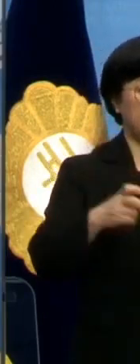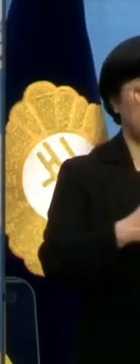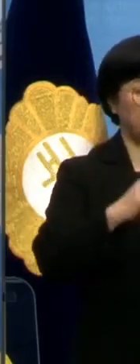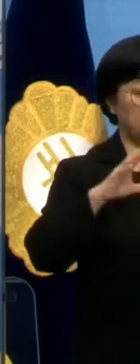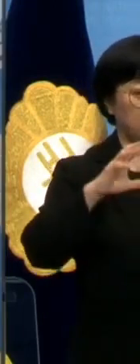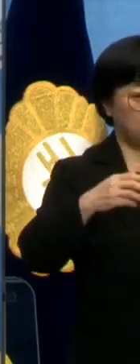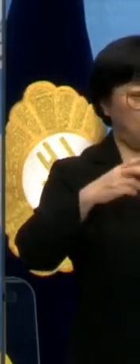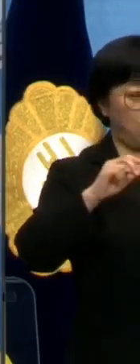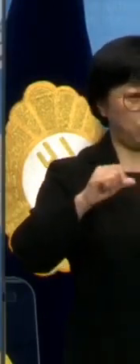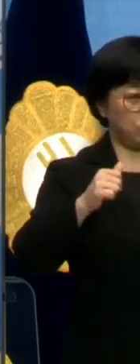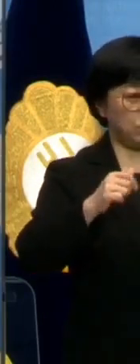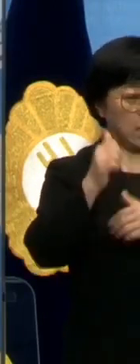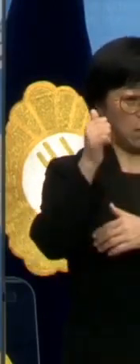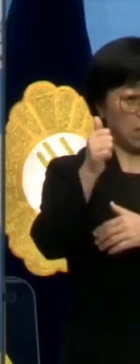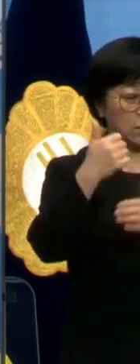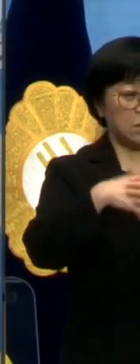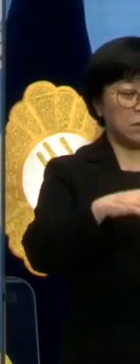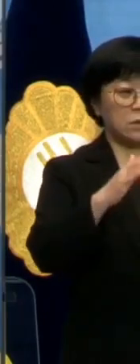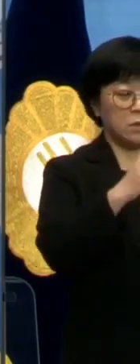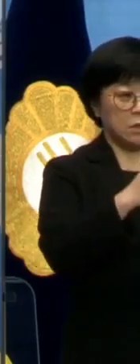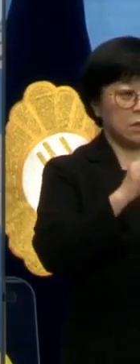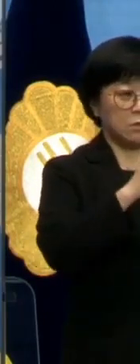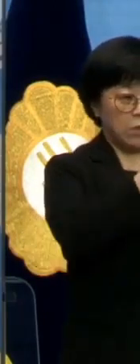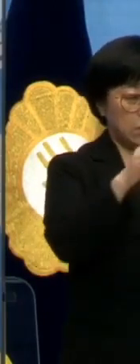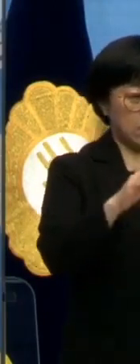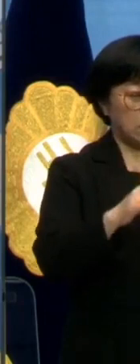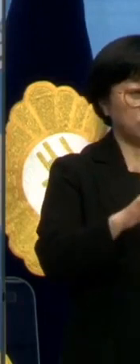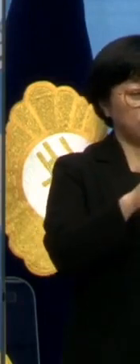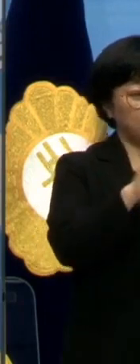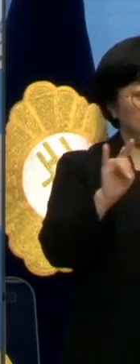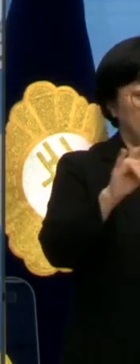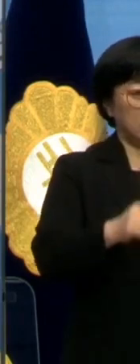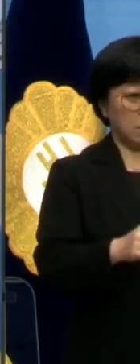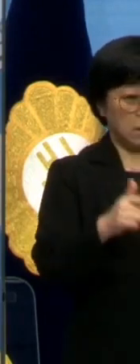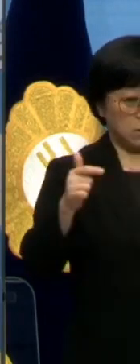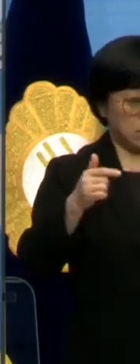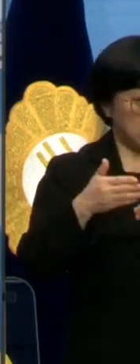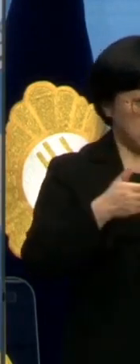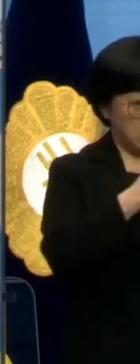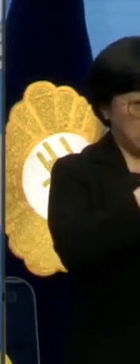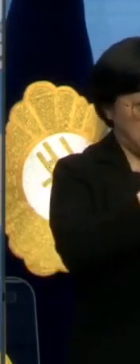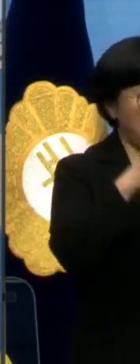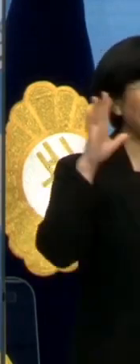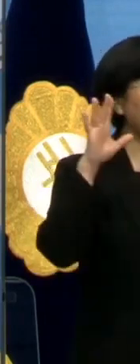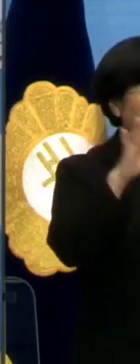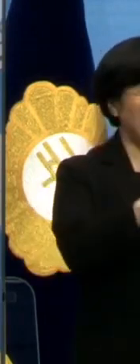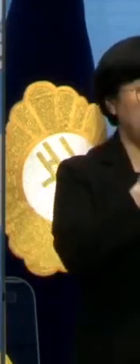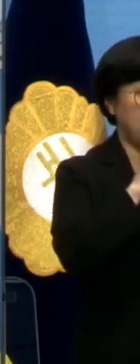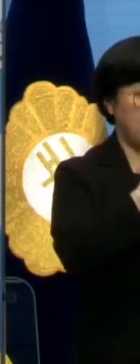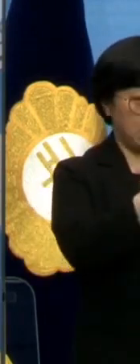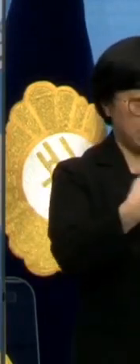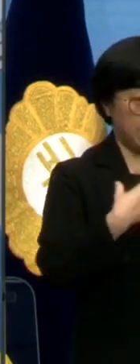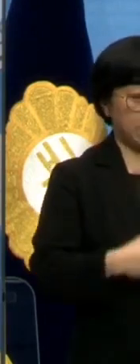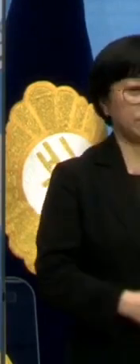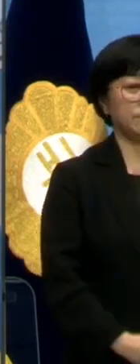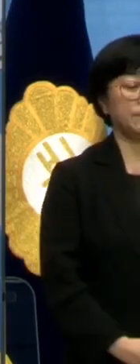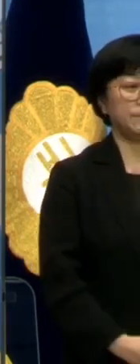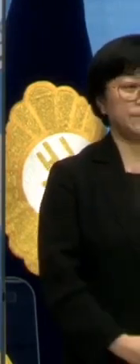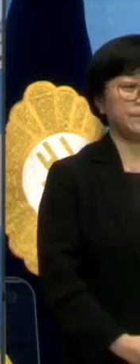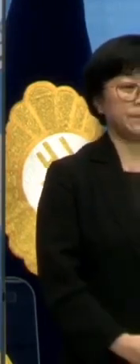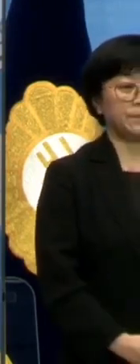지난 인사청문회에서 주거급여 대상을 지금보다 두 배 늘려야 한다는 저희 제안에 전적으로 동의한다라고 밝힌 바